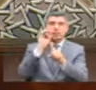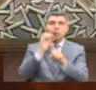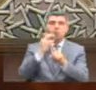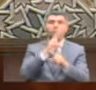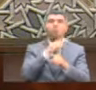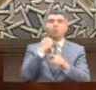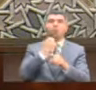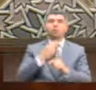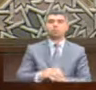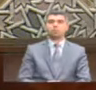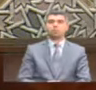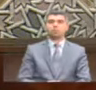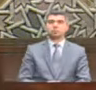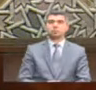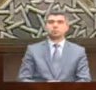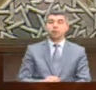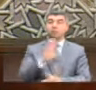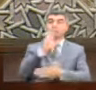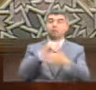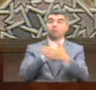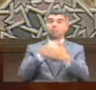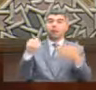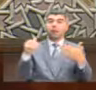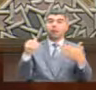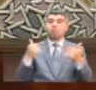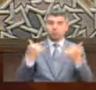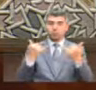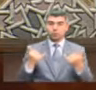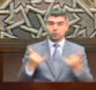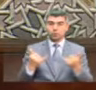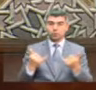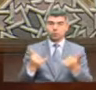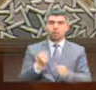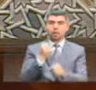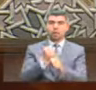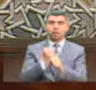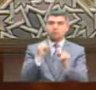الحكومي، ويتضمن جدول الأعمال أو أعمال اليوم